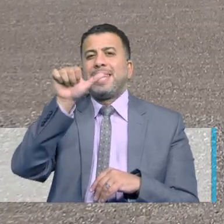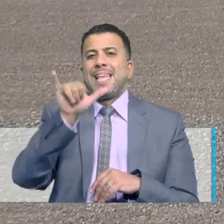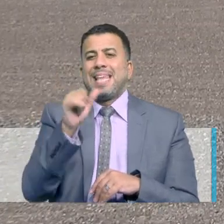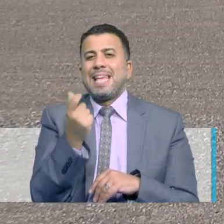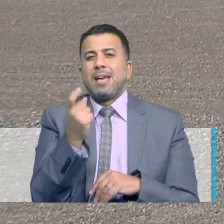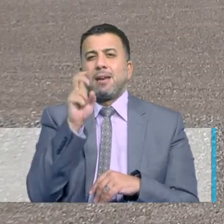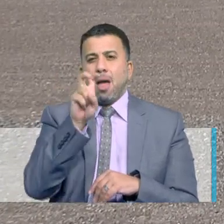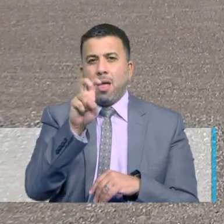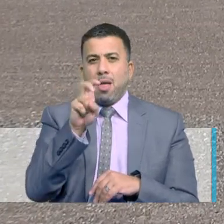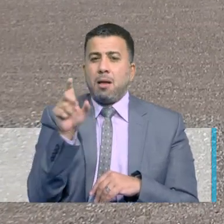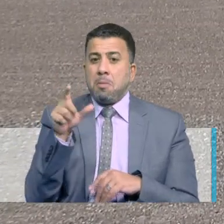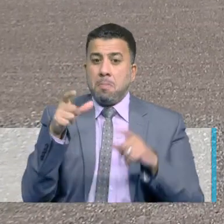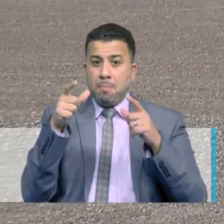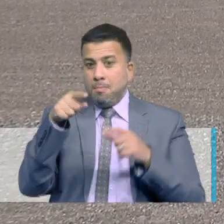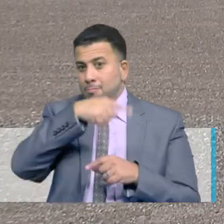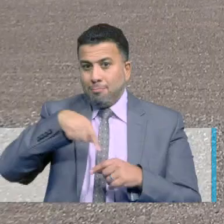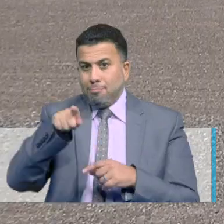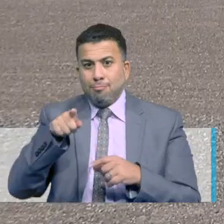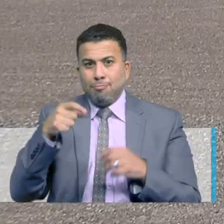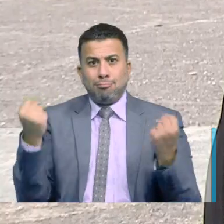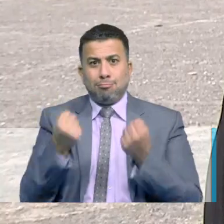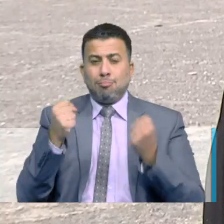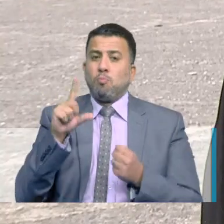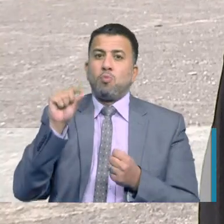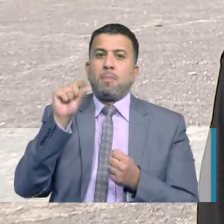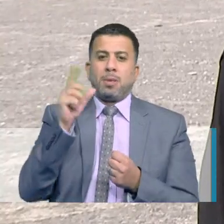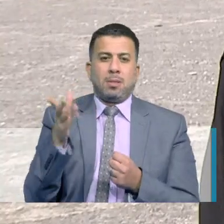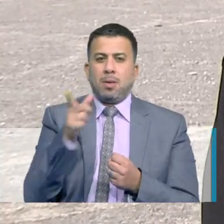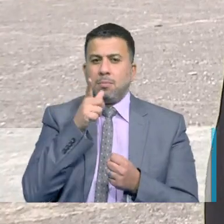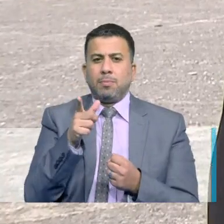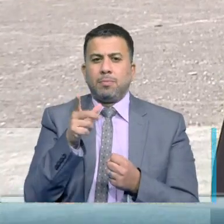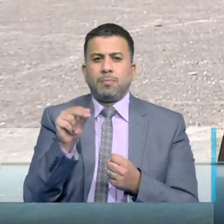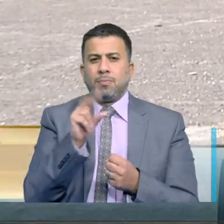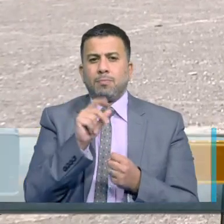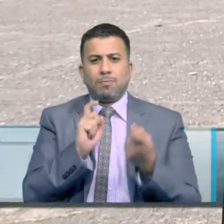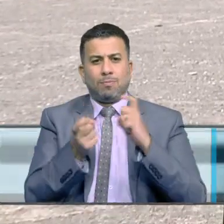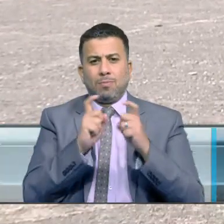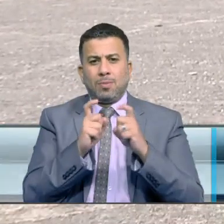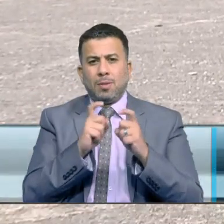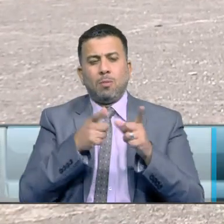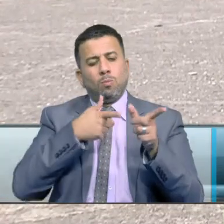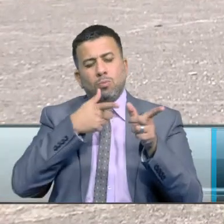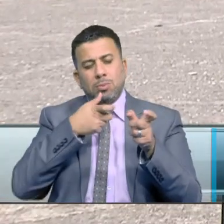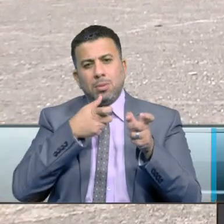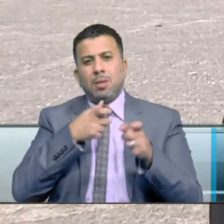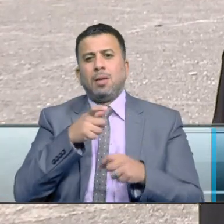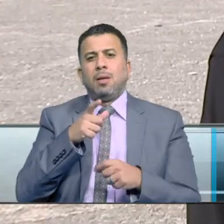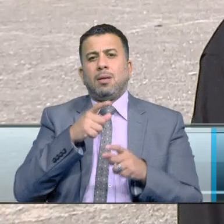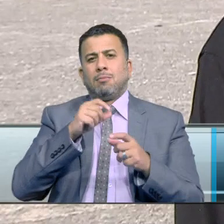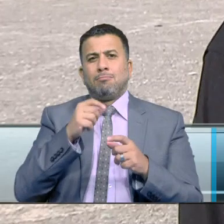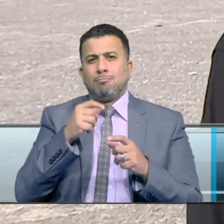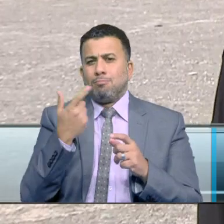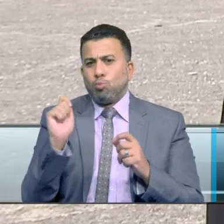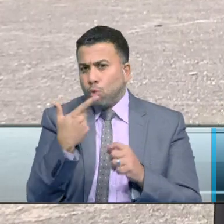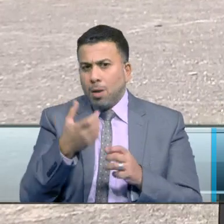هذا الميدان متميز على مستوى الشرق الاوسط بطوله عباره عن مسدس تكتيكي بندقيه تكتيكي